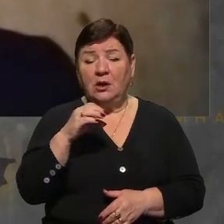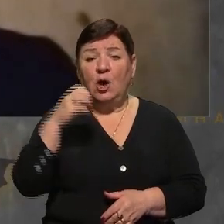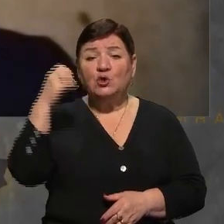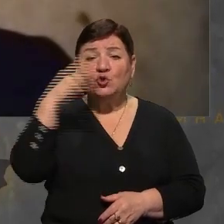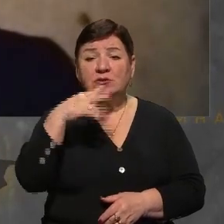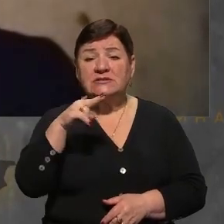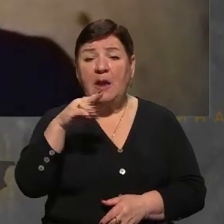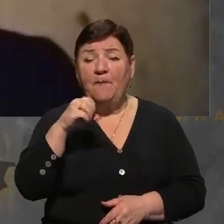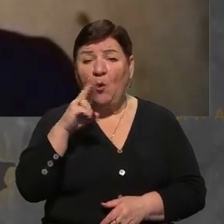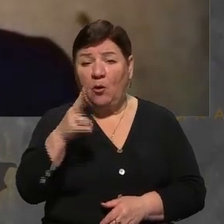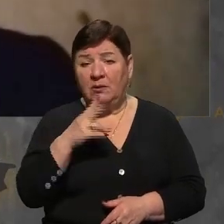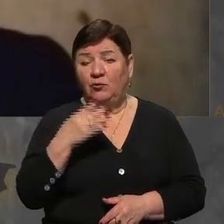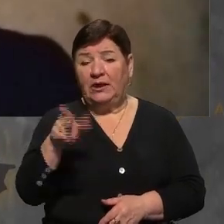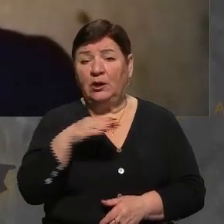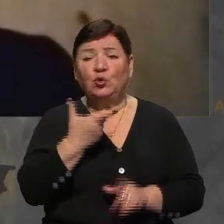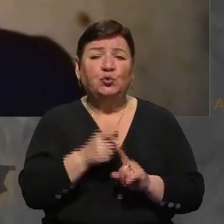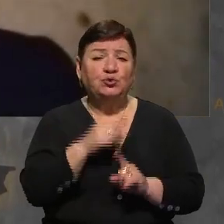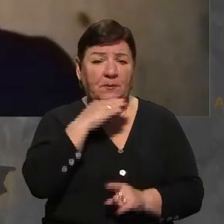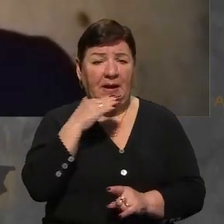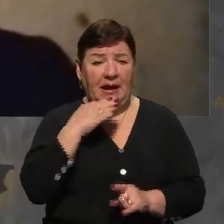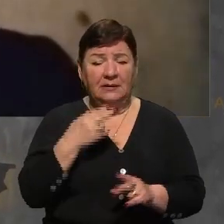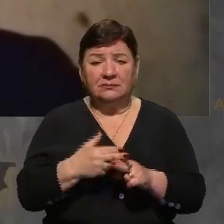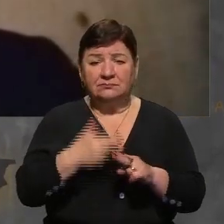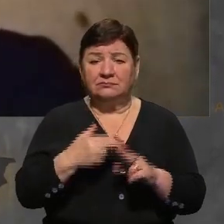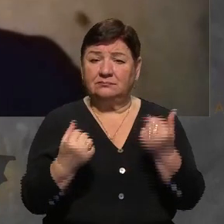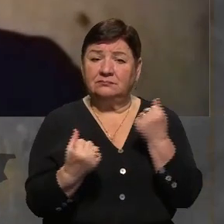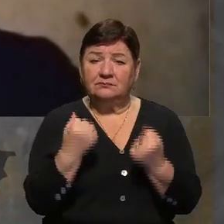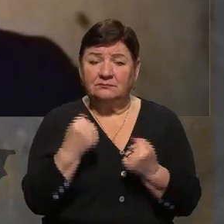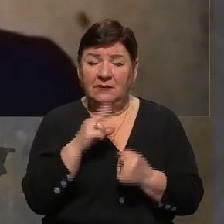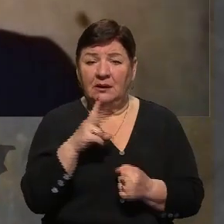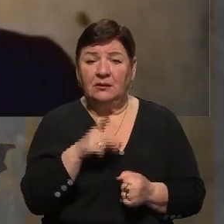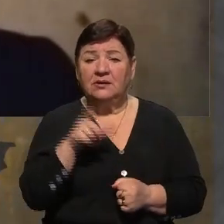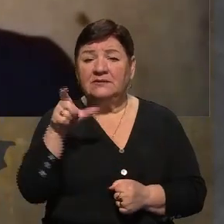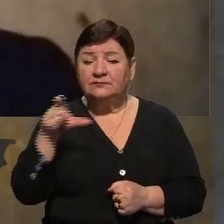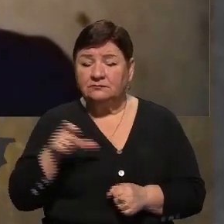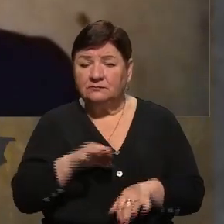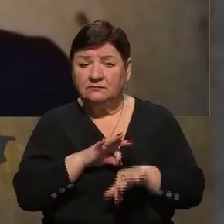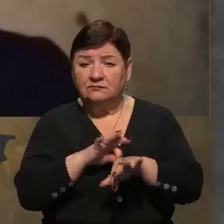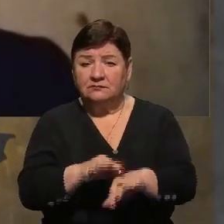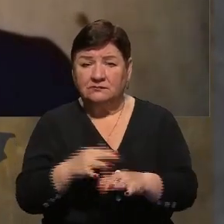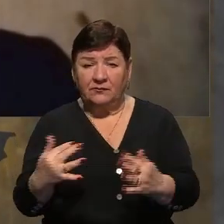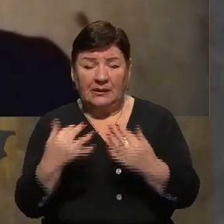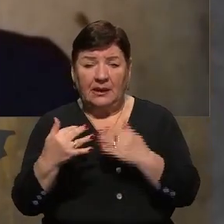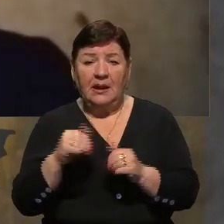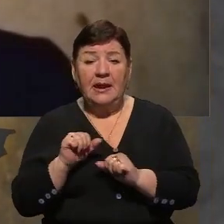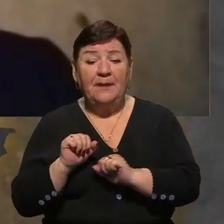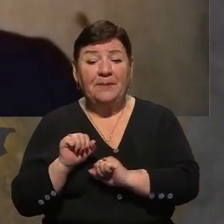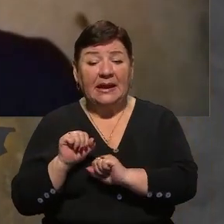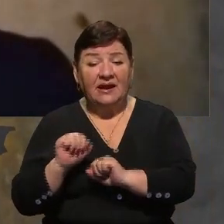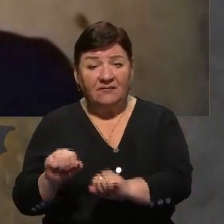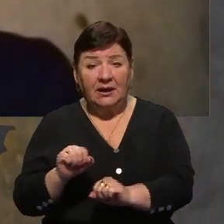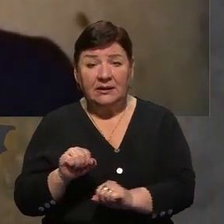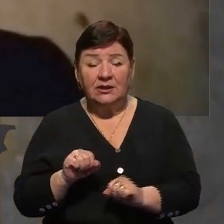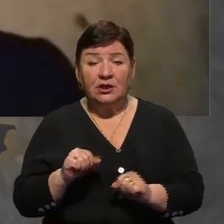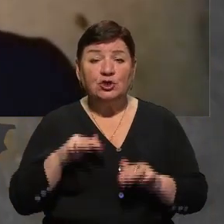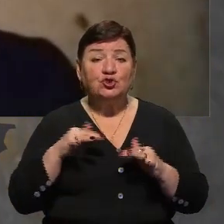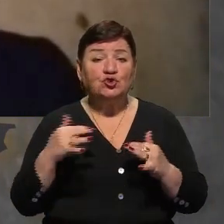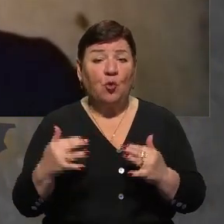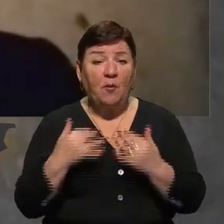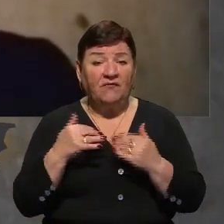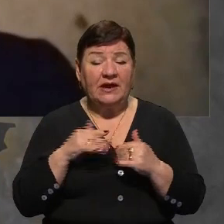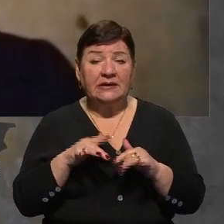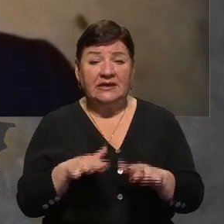багато бронетехніки, яка доставляє їхню піхоту, веде її на штурм і прикриває під час штурмових дій. Вони